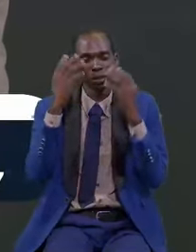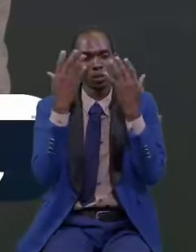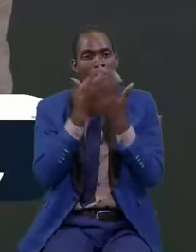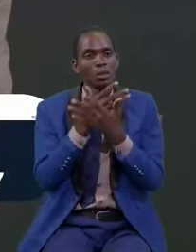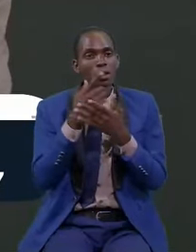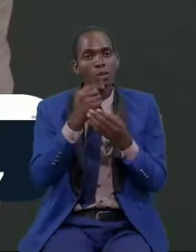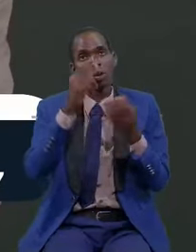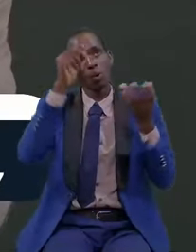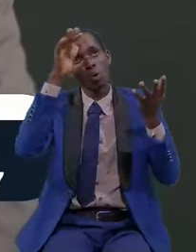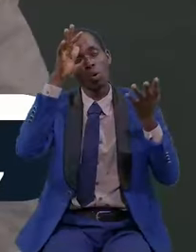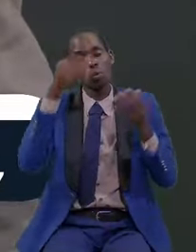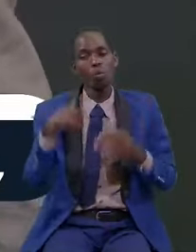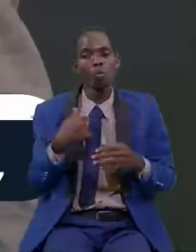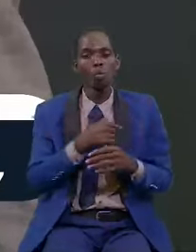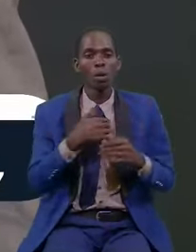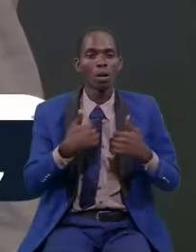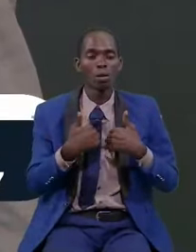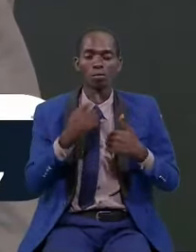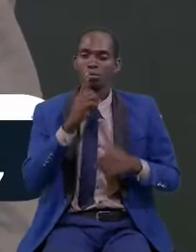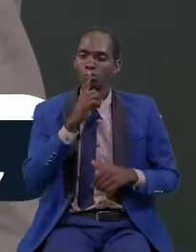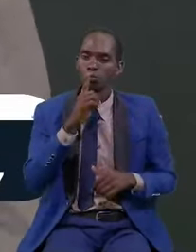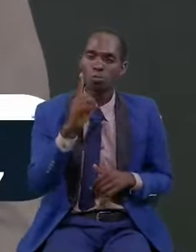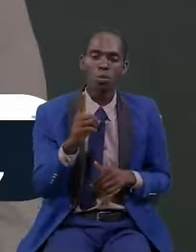avons, qui est